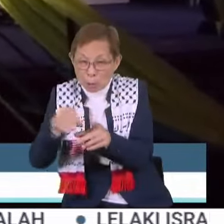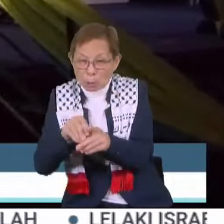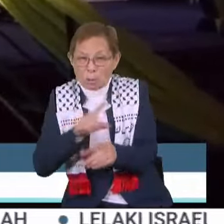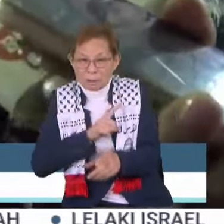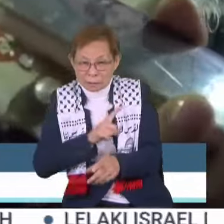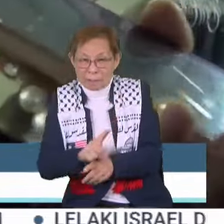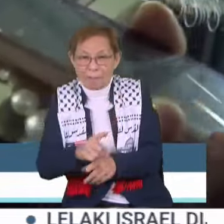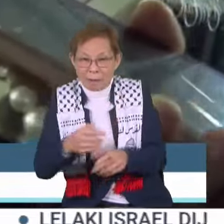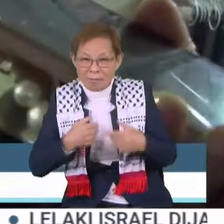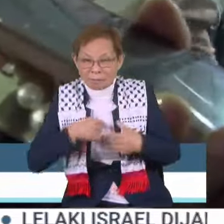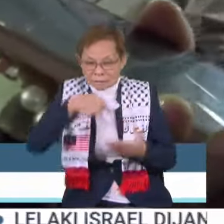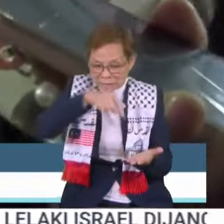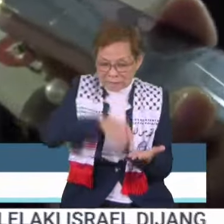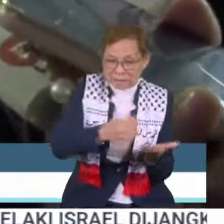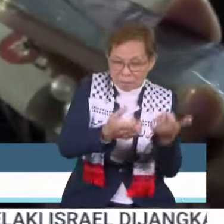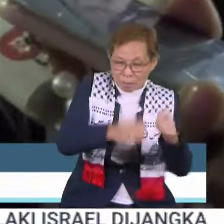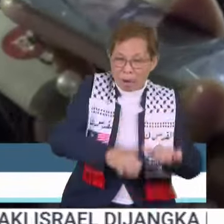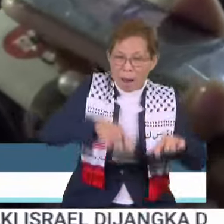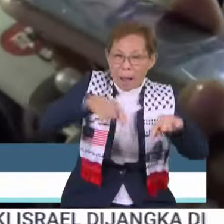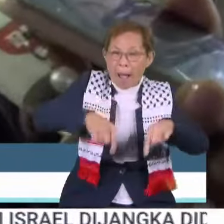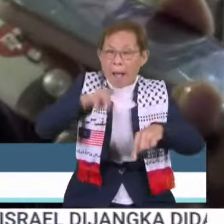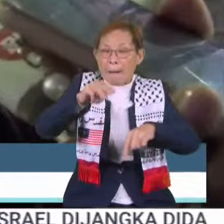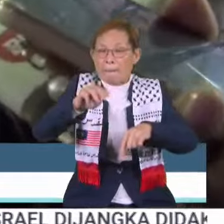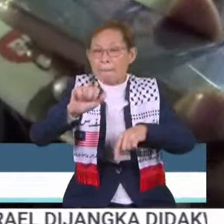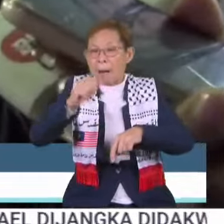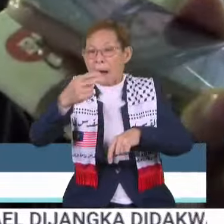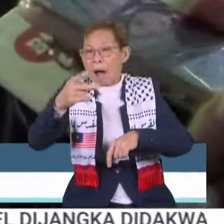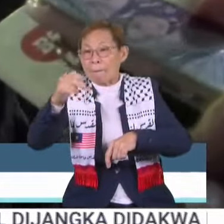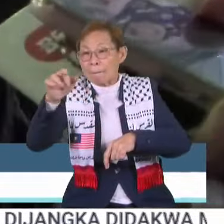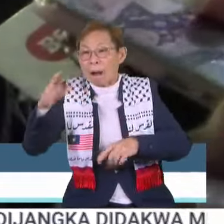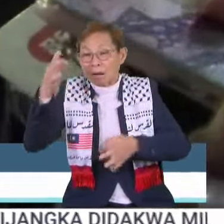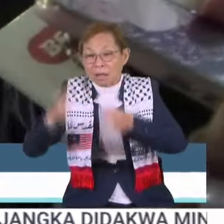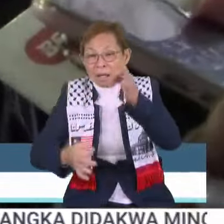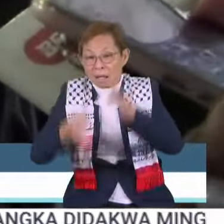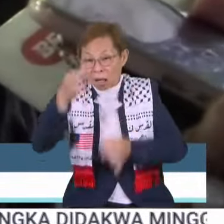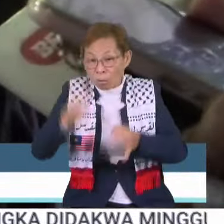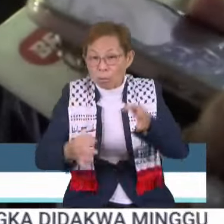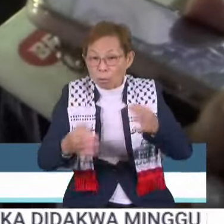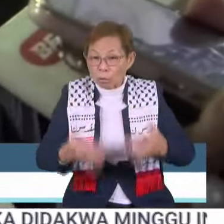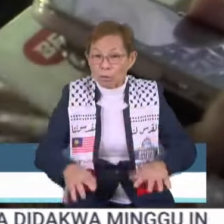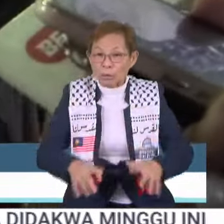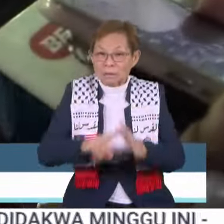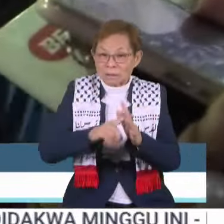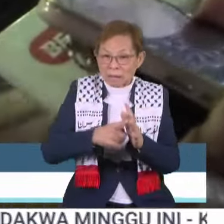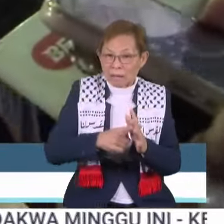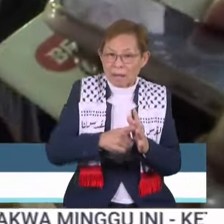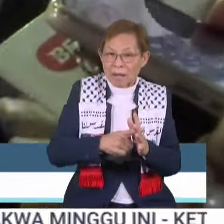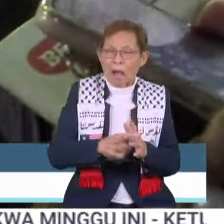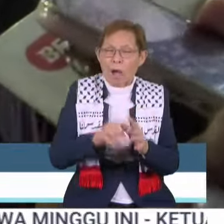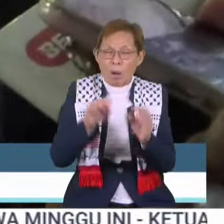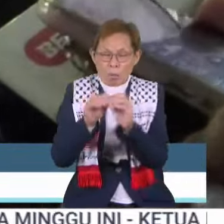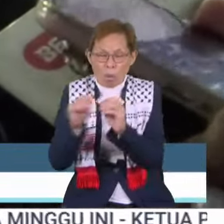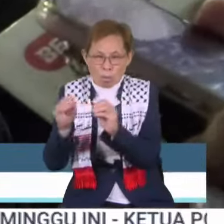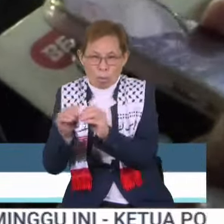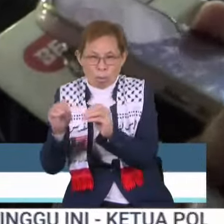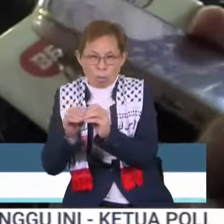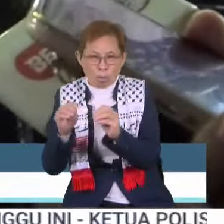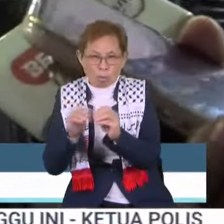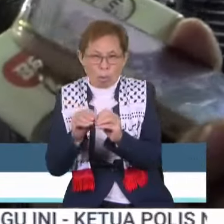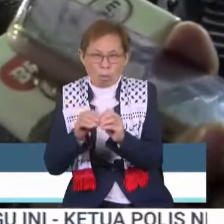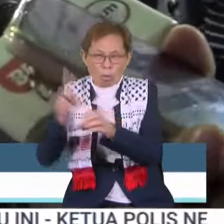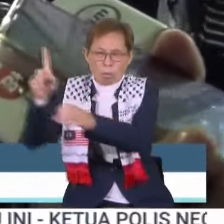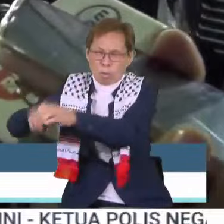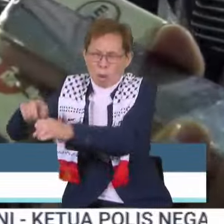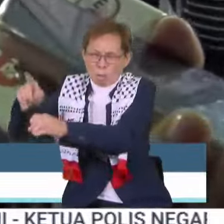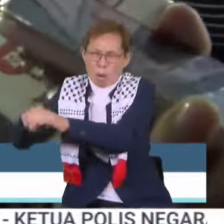So this event yang dekat Mahabah ni, alhamdulillah lah bila diorang include benda tu buat macam lagi ramai, attract